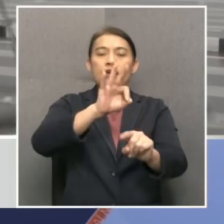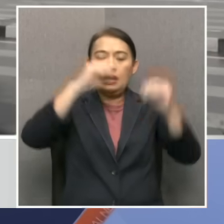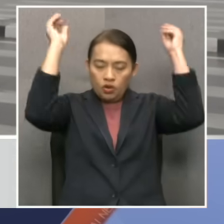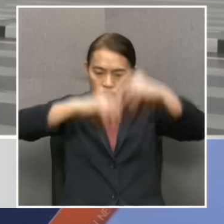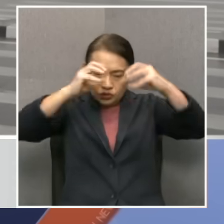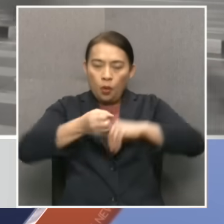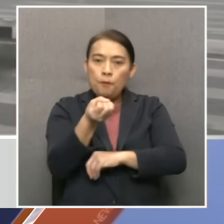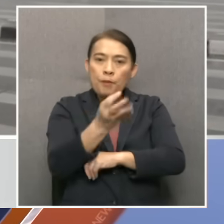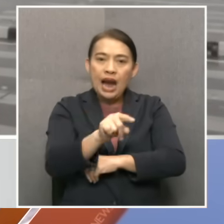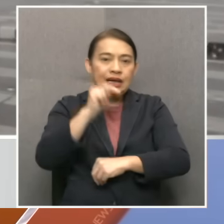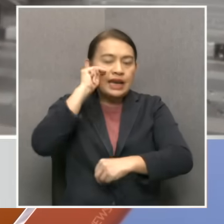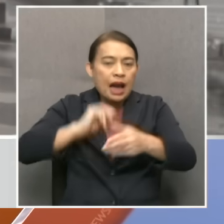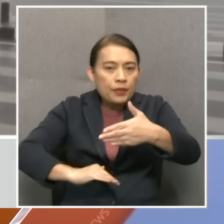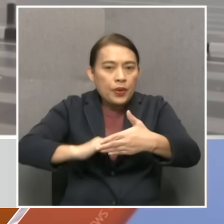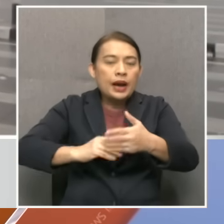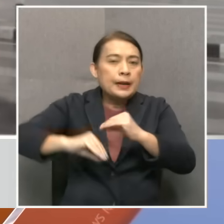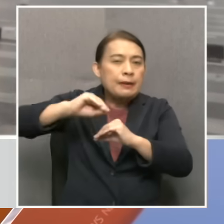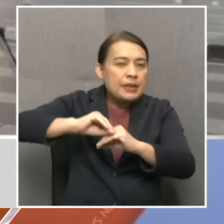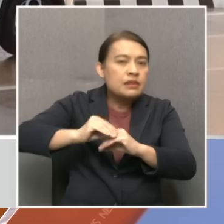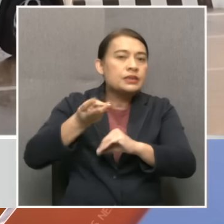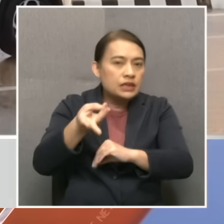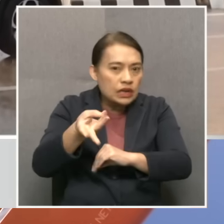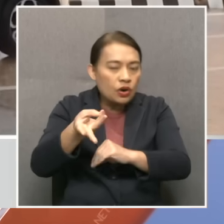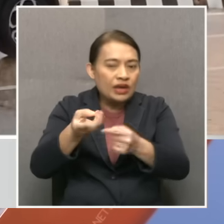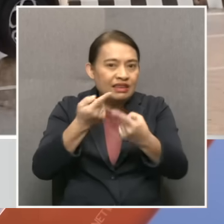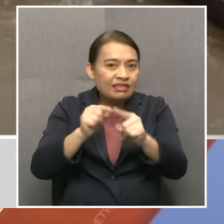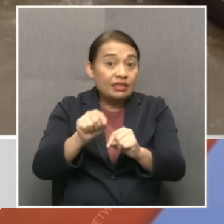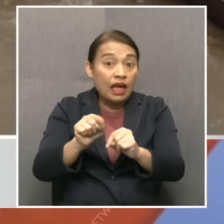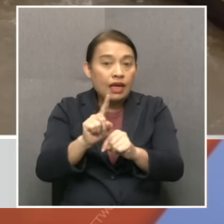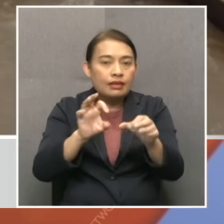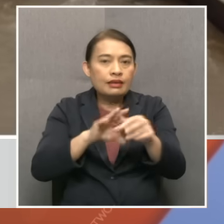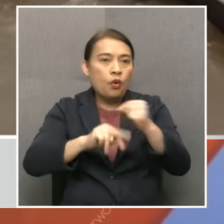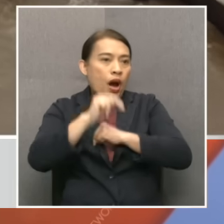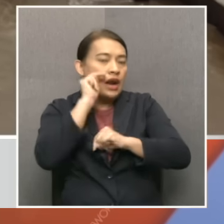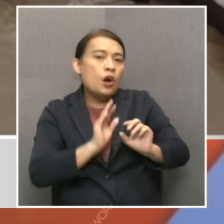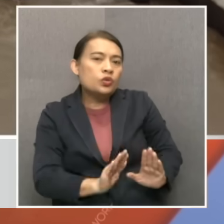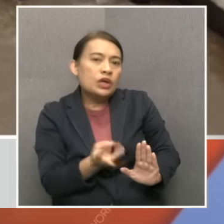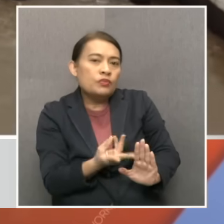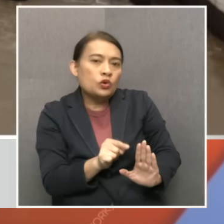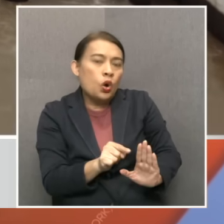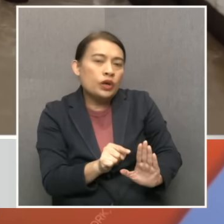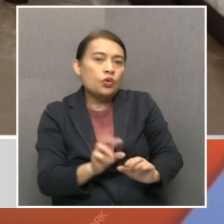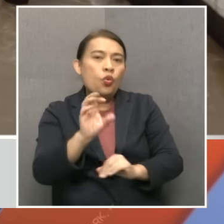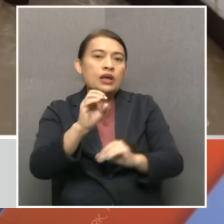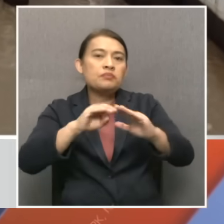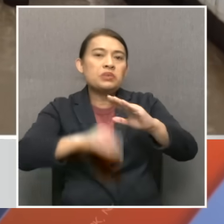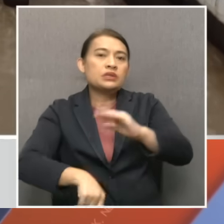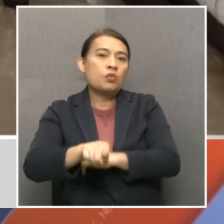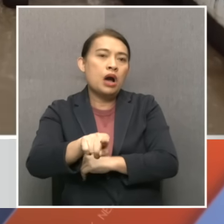น้ำต้นทุนกระเตื้องขึ้นบ้างแต่อย่าลืมนะครับว่าเรายังน้อยกว่าค่าเฉลี่ยเข้ามาคือน้อยกว่า 50% นะ ค่ะ นะครับ